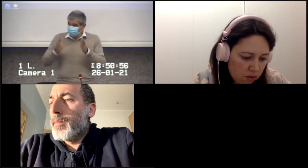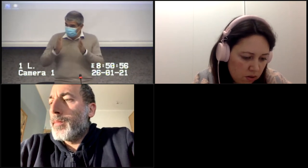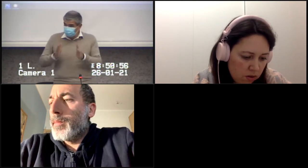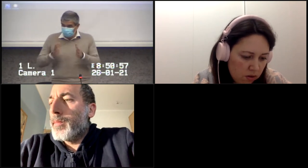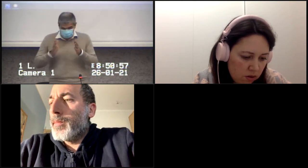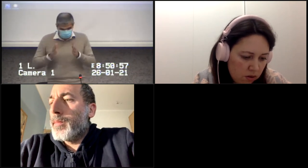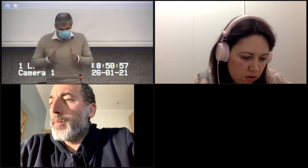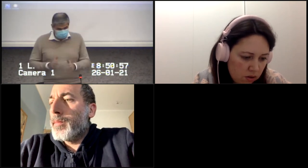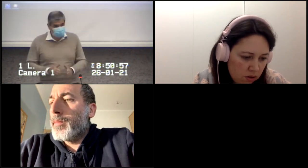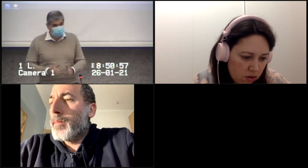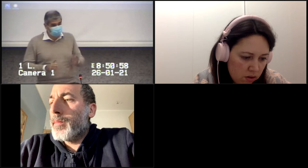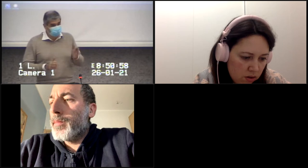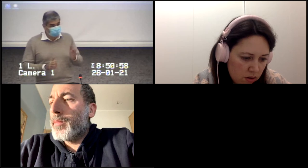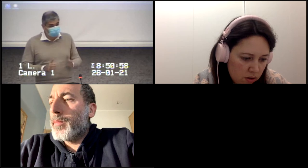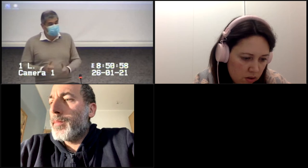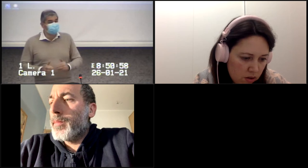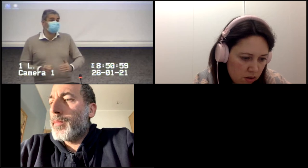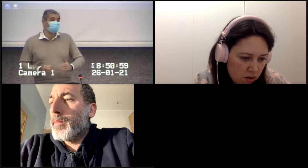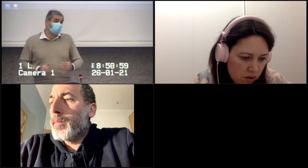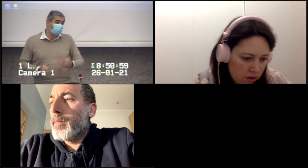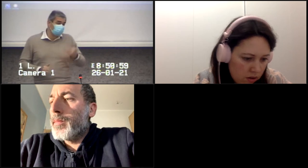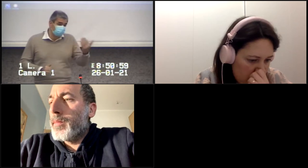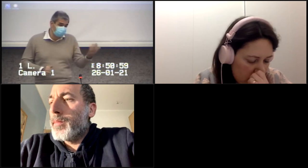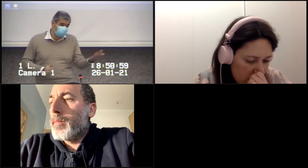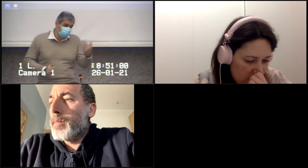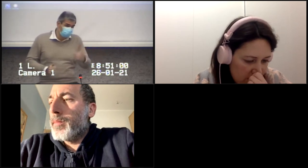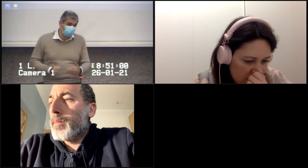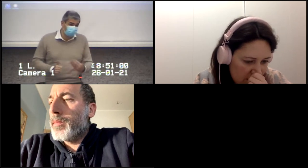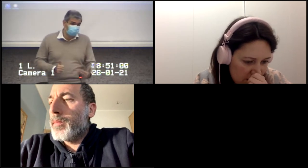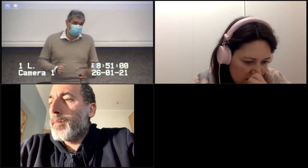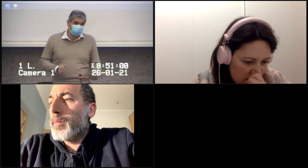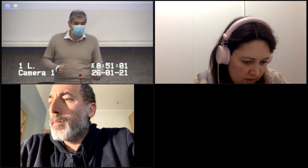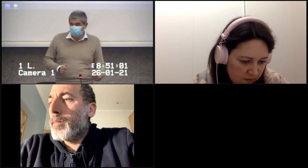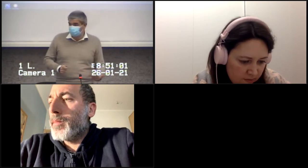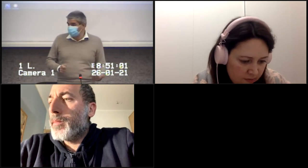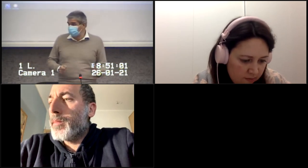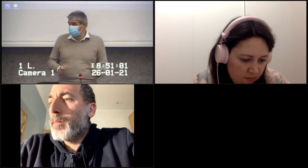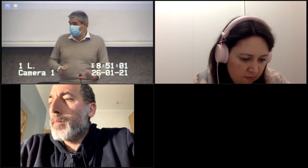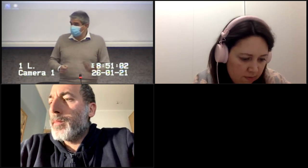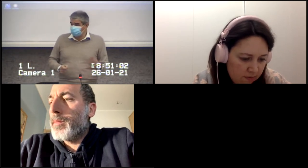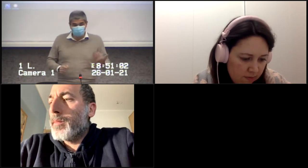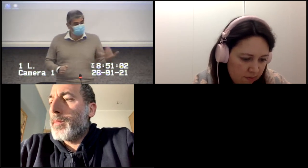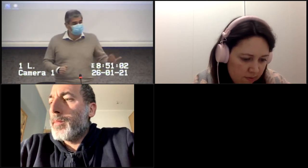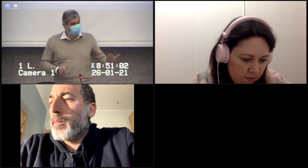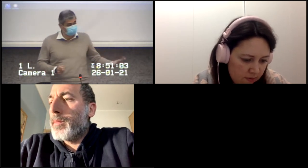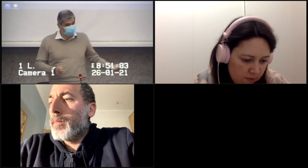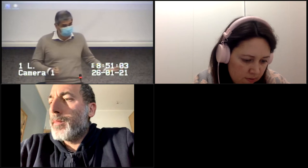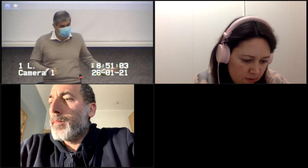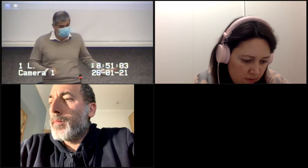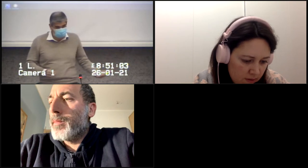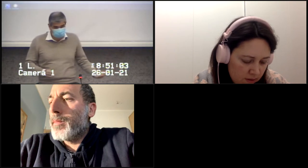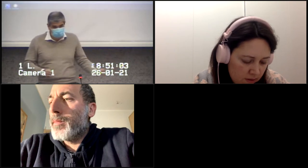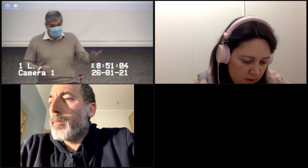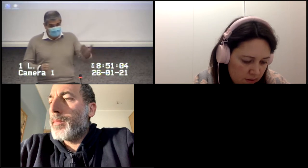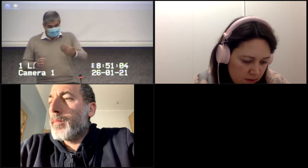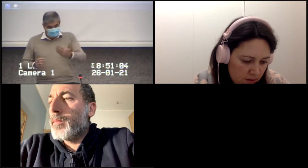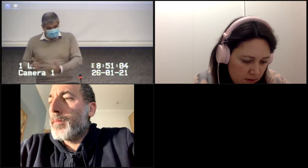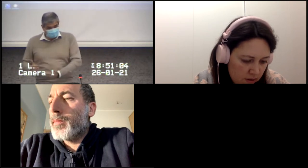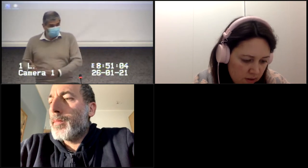molto specifici e indirizzati e andranno oltre la soglia già prevista dalla legge regionale dell'aumento volumetrico del